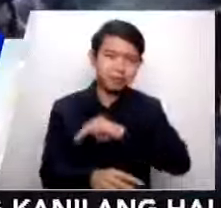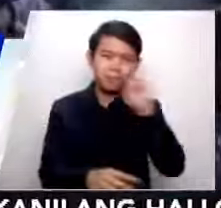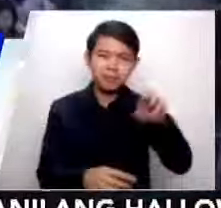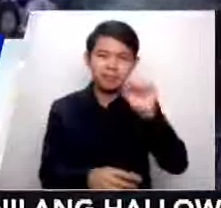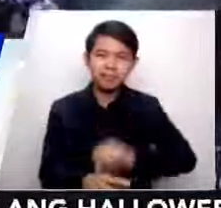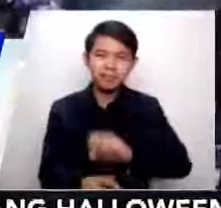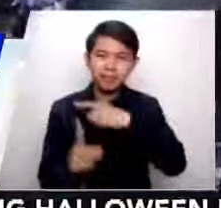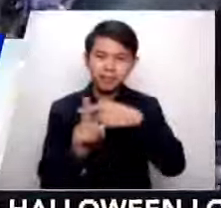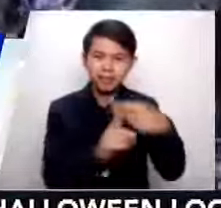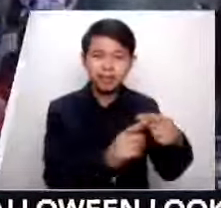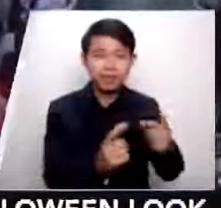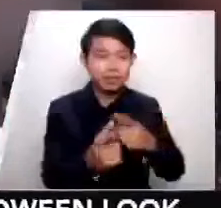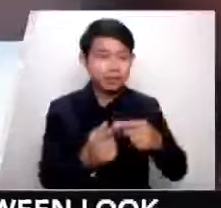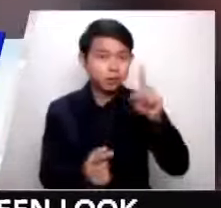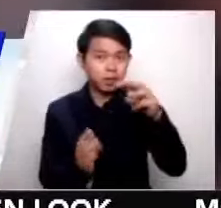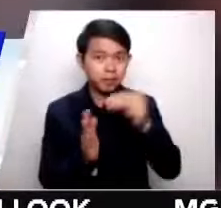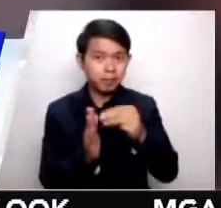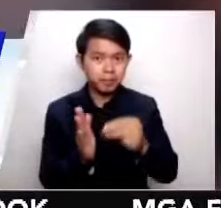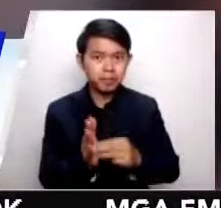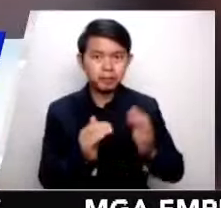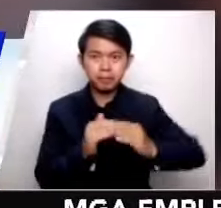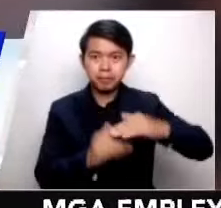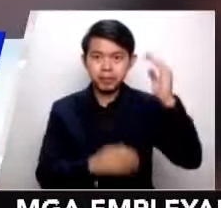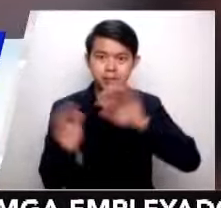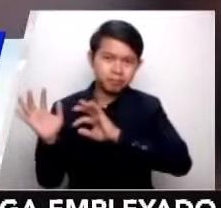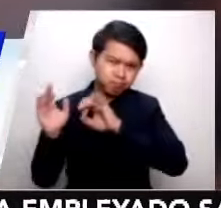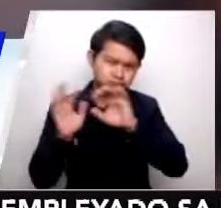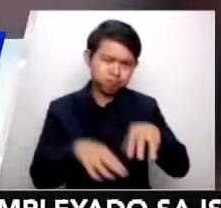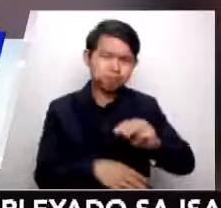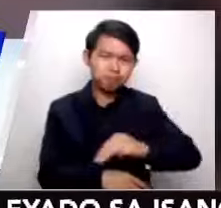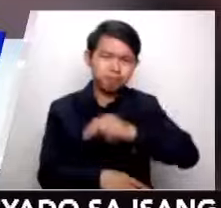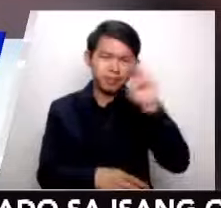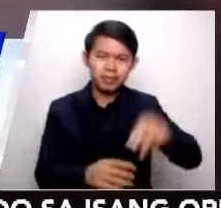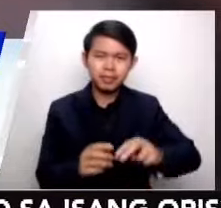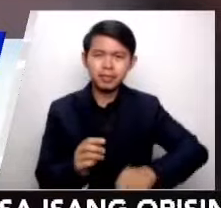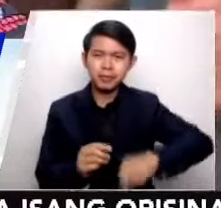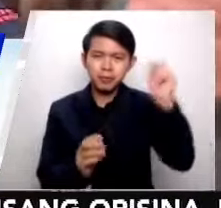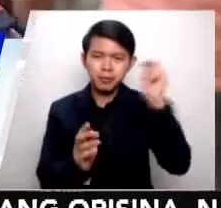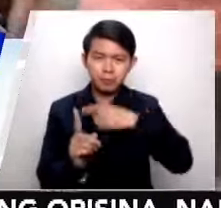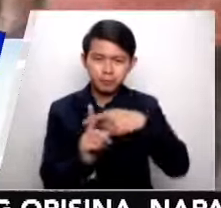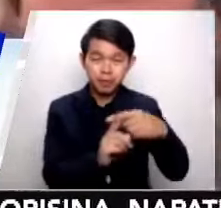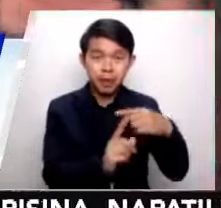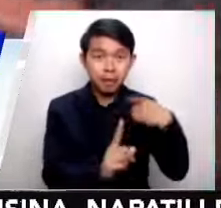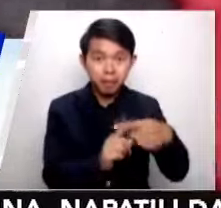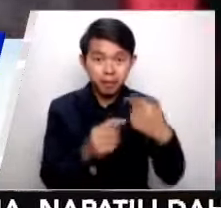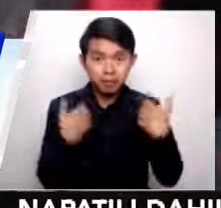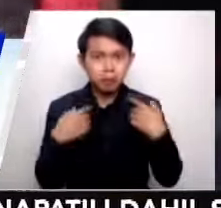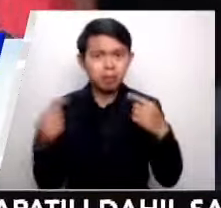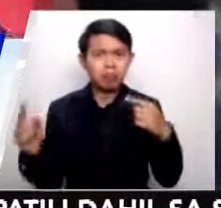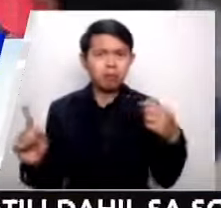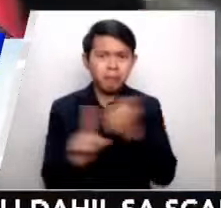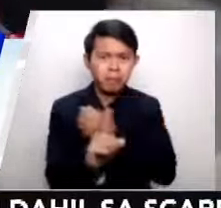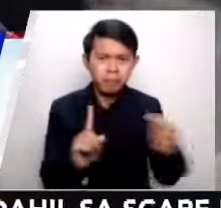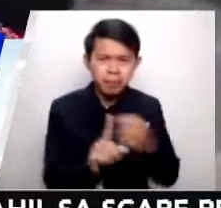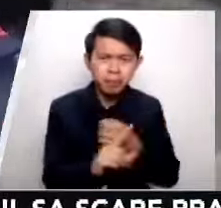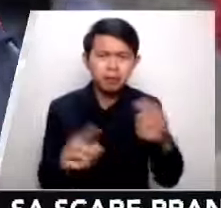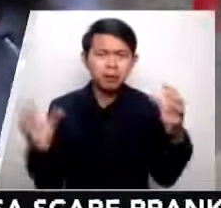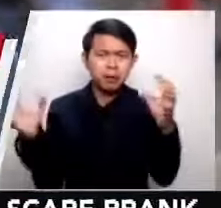dumagsa sa Manila North Cemetery, kung saan may naitalang insidente ng pambubugbog. Nagkaroon ng away dahil